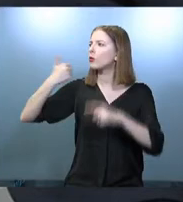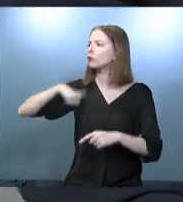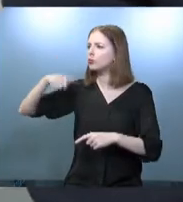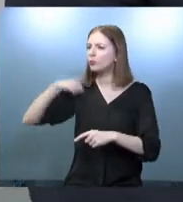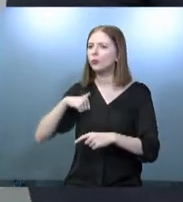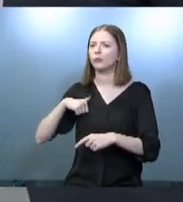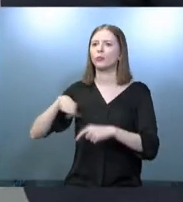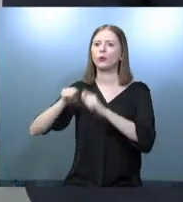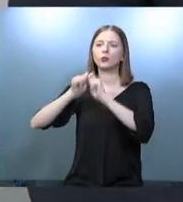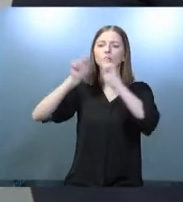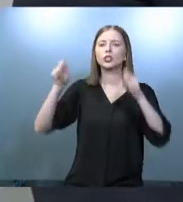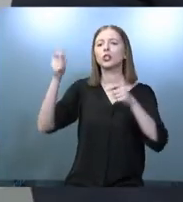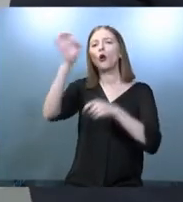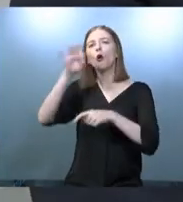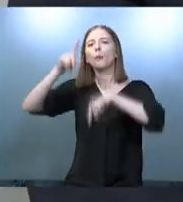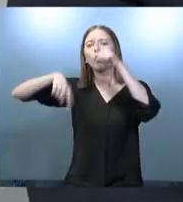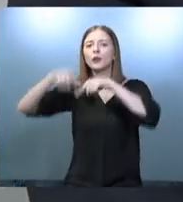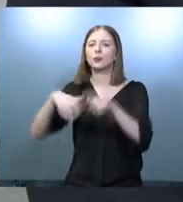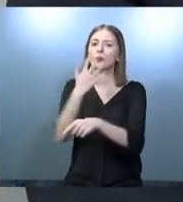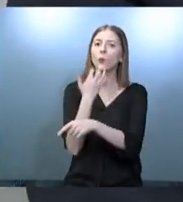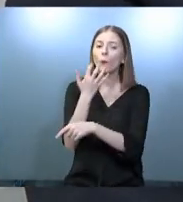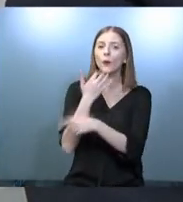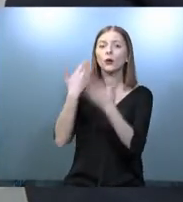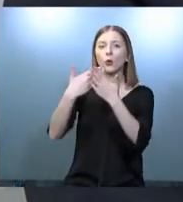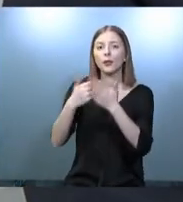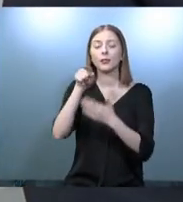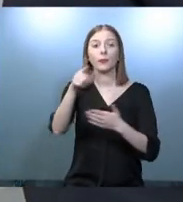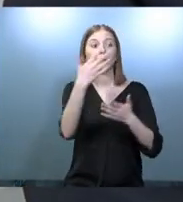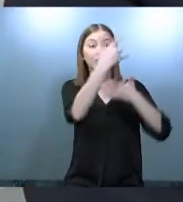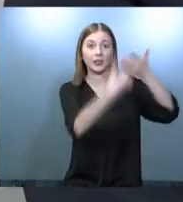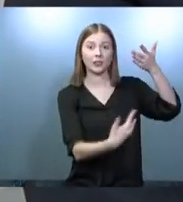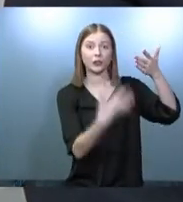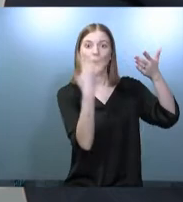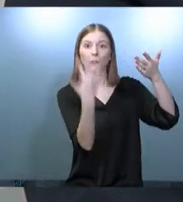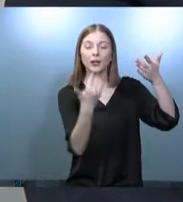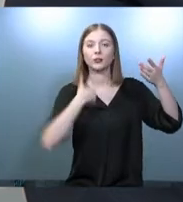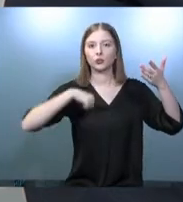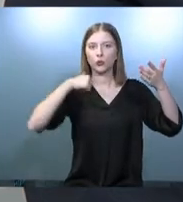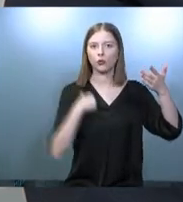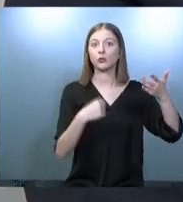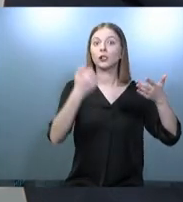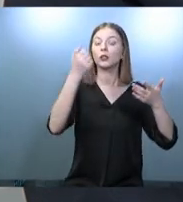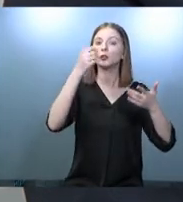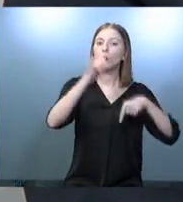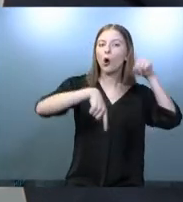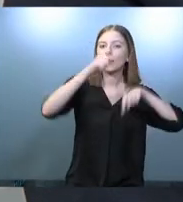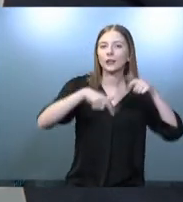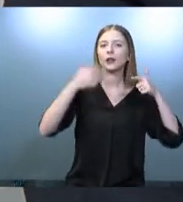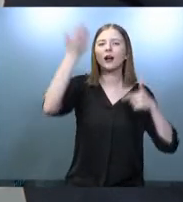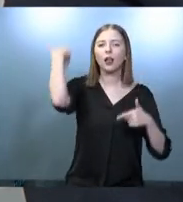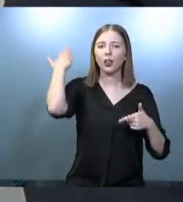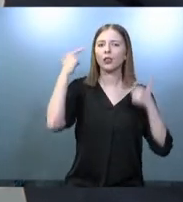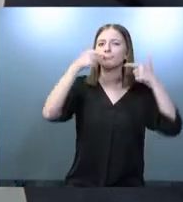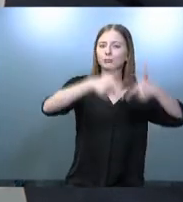mūsų kandidatų sąraše turbūt tik 5 žmonės yra, kurie turi politinę patirtį. Ir mūsų tikslas yra, kad